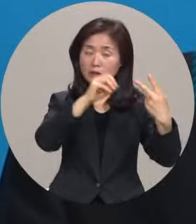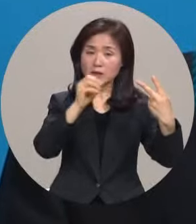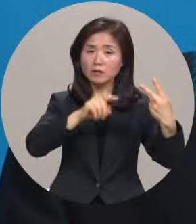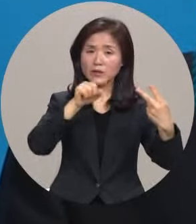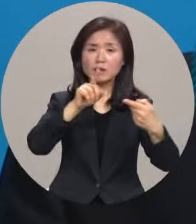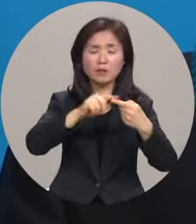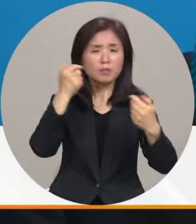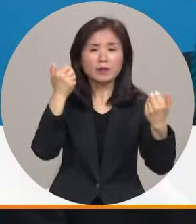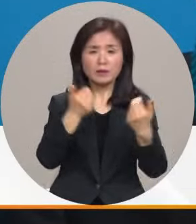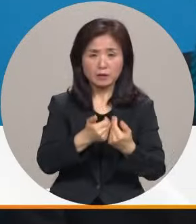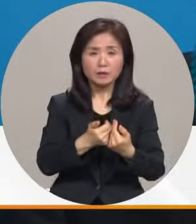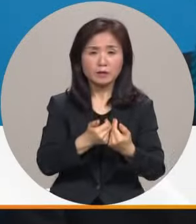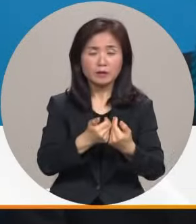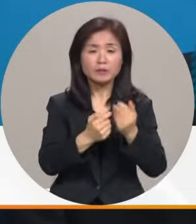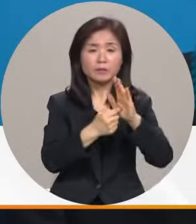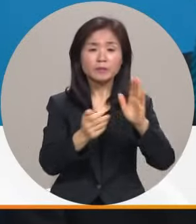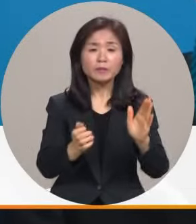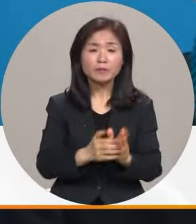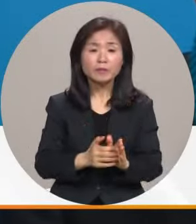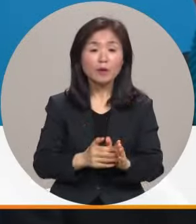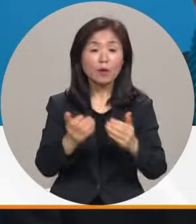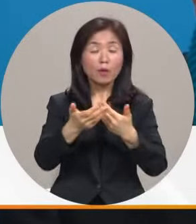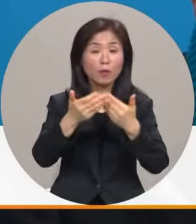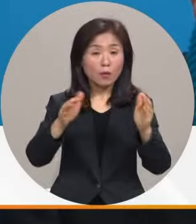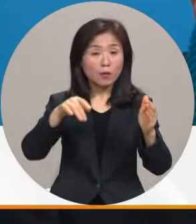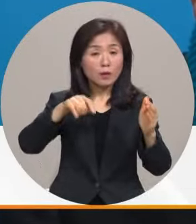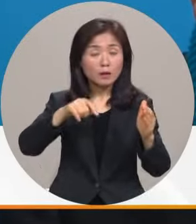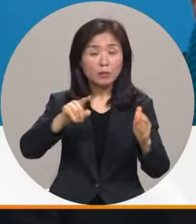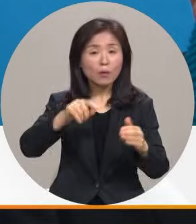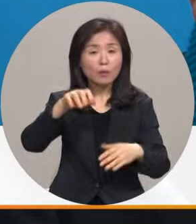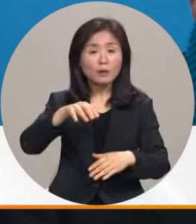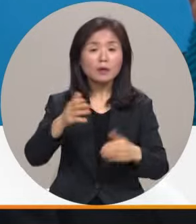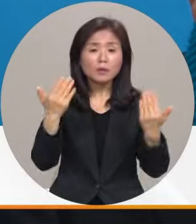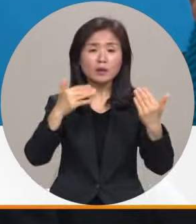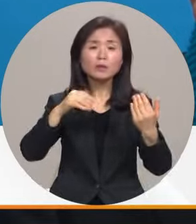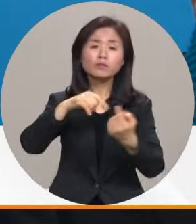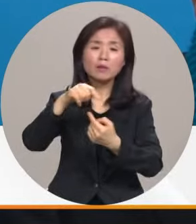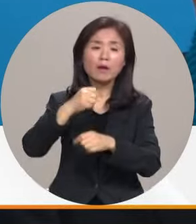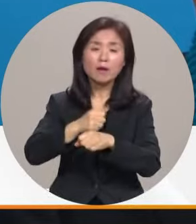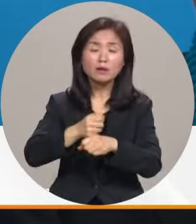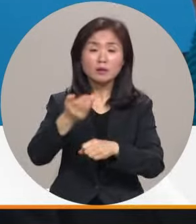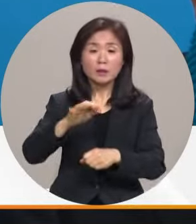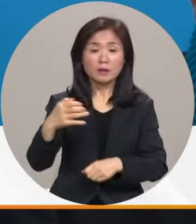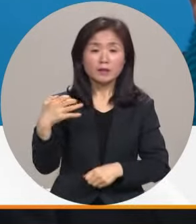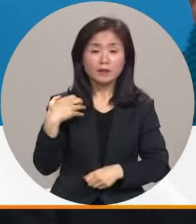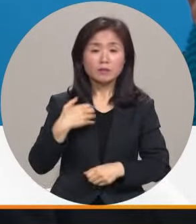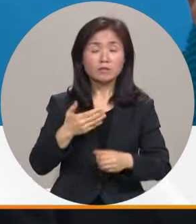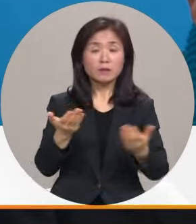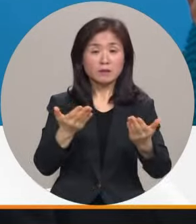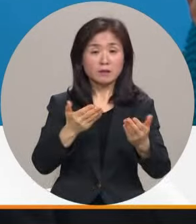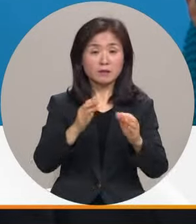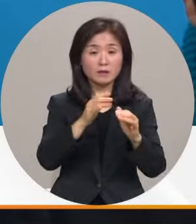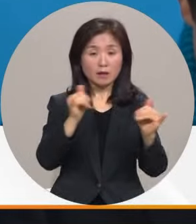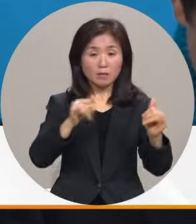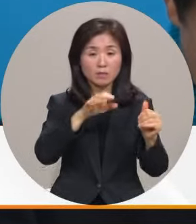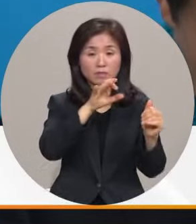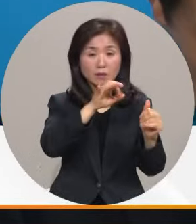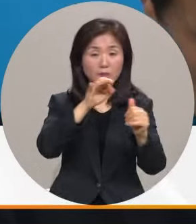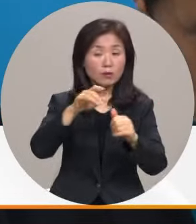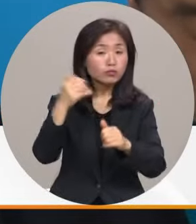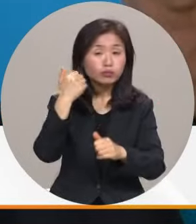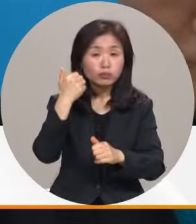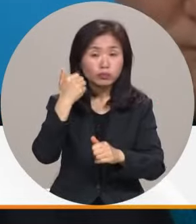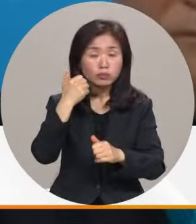공간은 학교로 하되 그 책임과 실무 인력을 뭐 지방 자치 단체나 민간의 위탁해서 하는 등으로 어